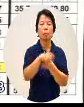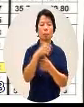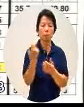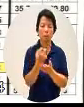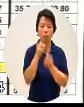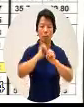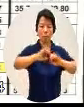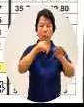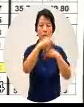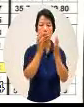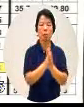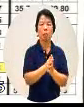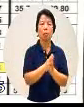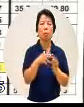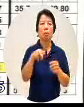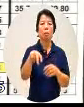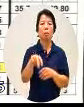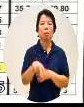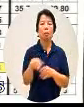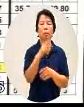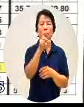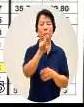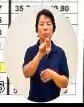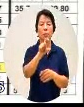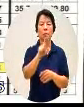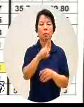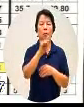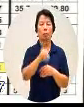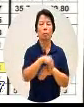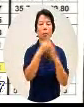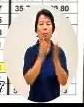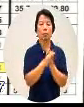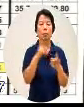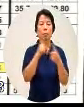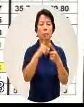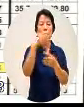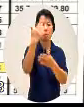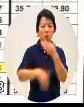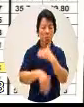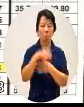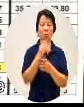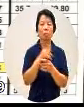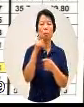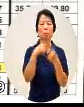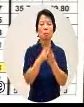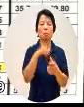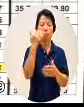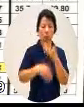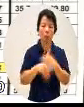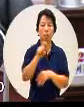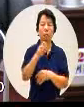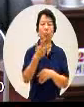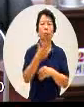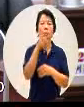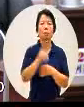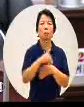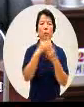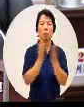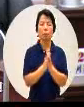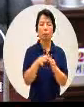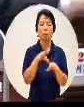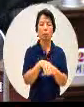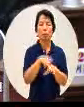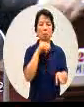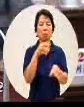百六十一萬增加還減少人口是減少的還減少十七萬現在都不會堵車了